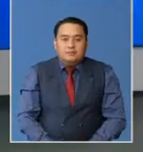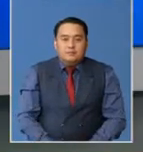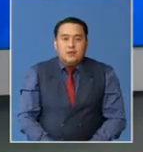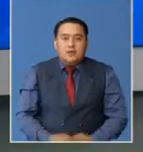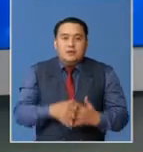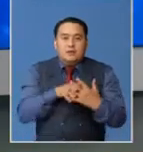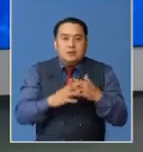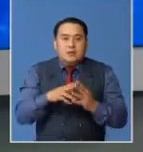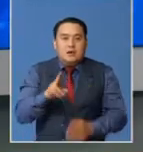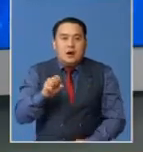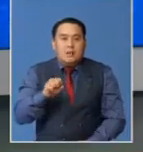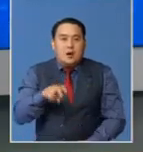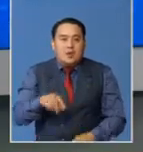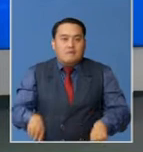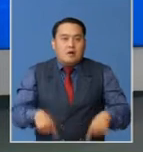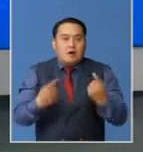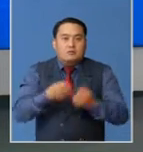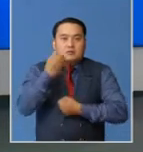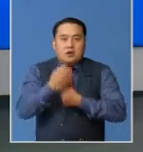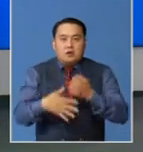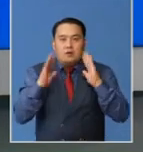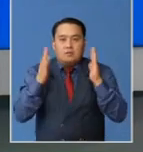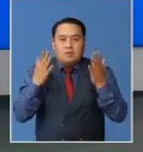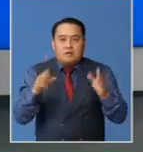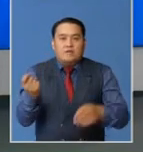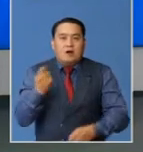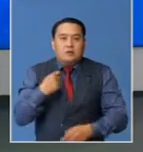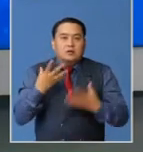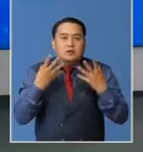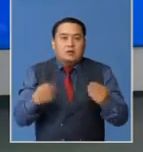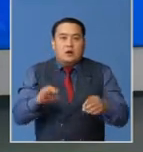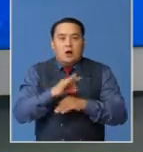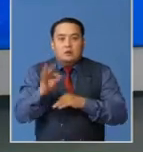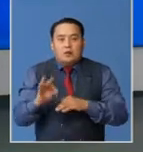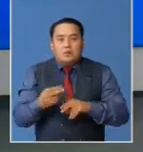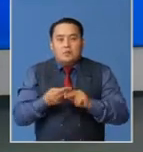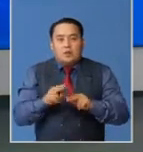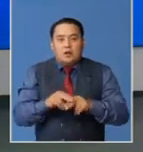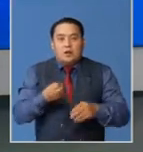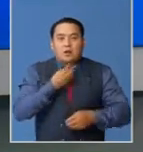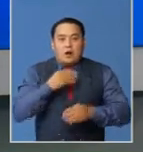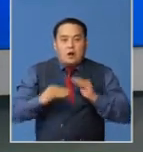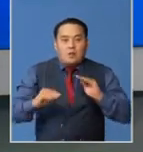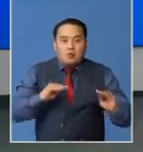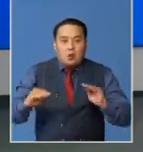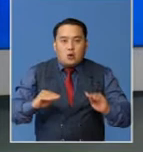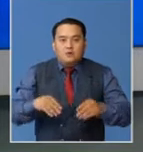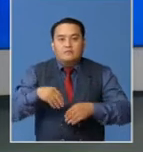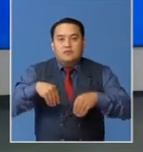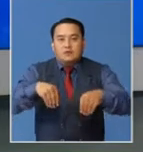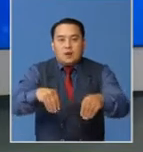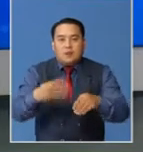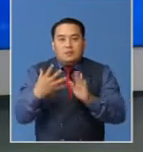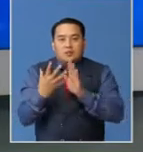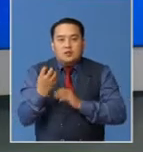В селе Копал возрождается центральный парк. В минувшие выходные в рамках осенней программы озеленения и благоустройства высажено